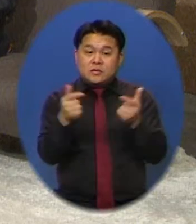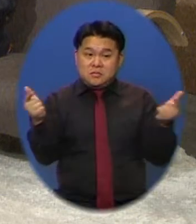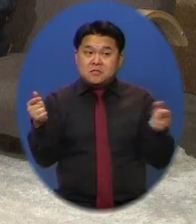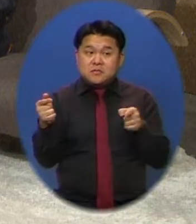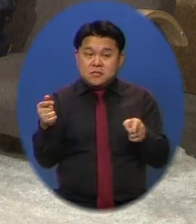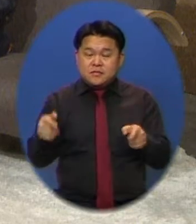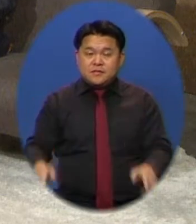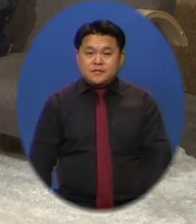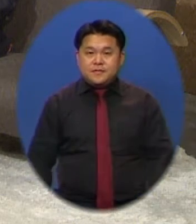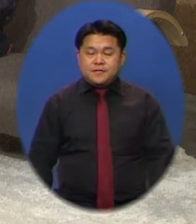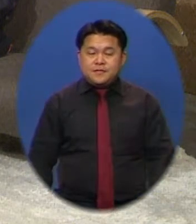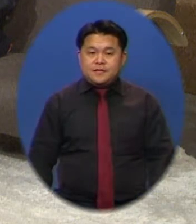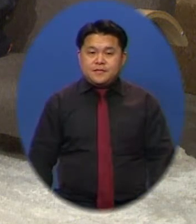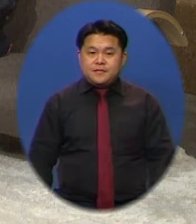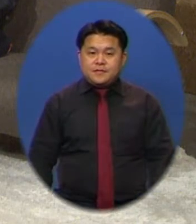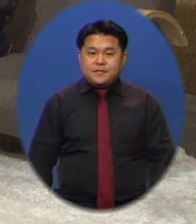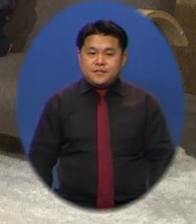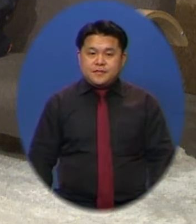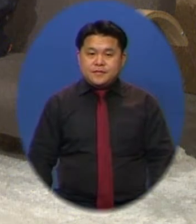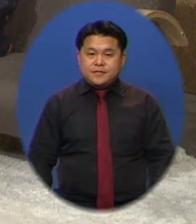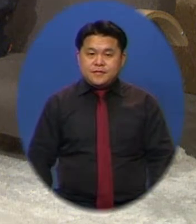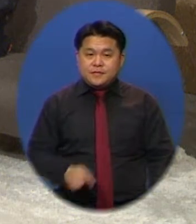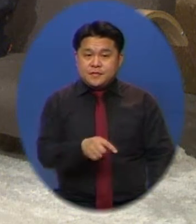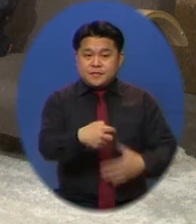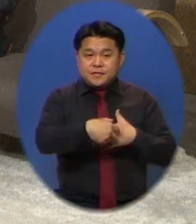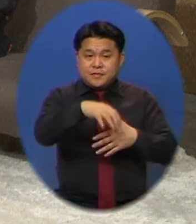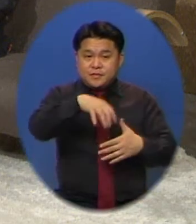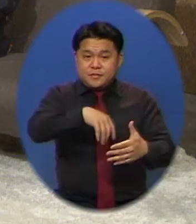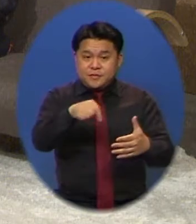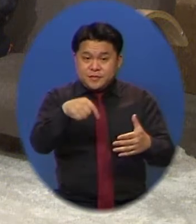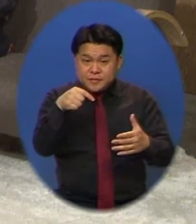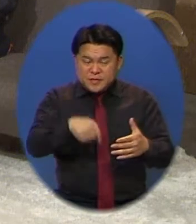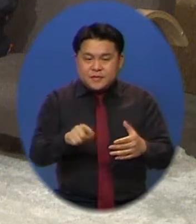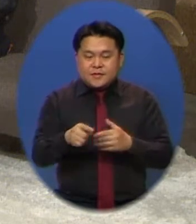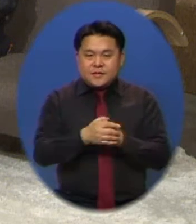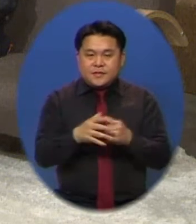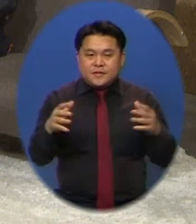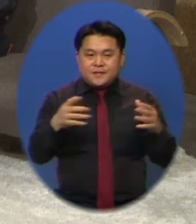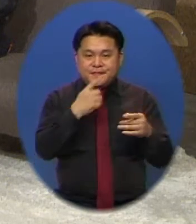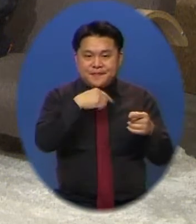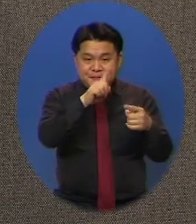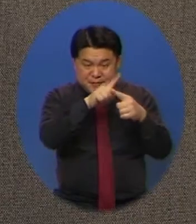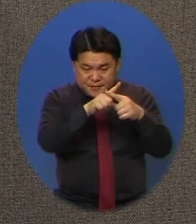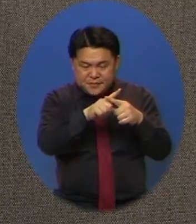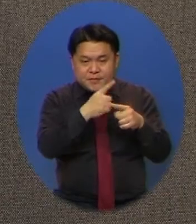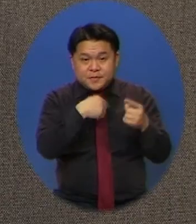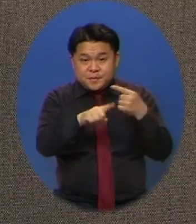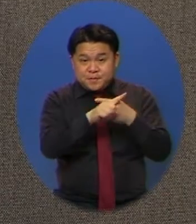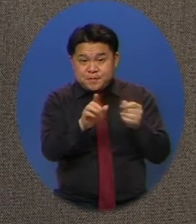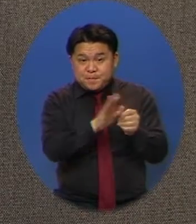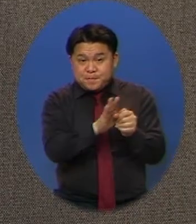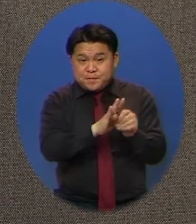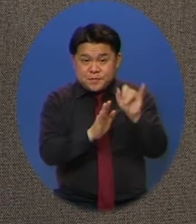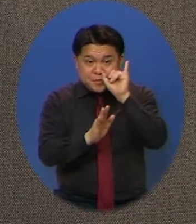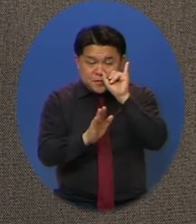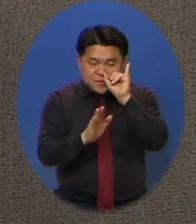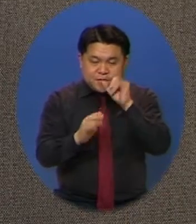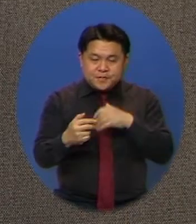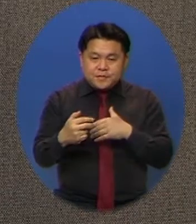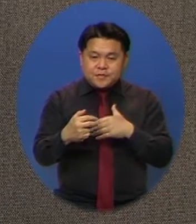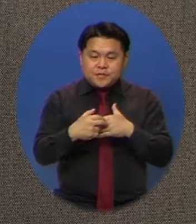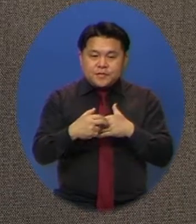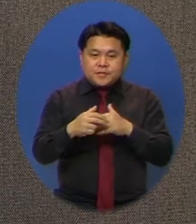의료기관으로 확대를 합니다. 그래서 이런 병원에서 우리 포괄 간호 간병 서비스를 받게 되면 예, 간병비 부담이